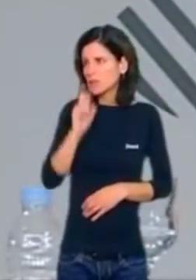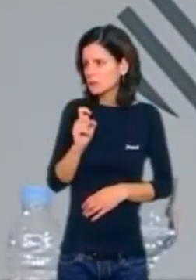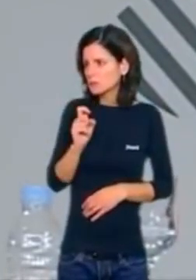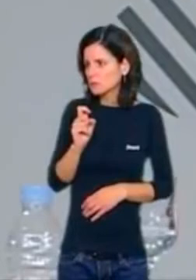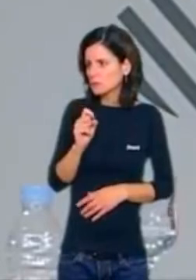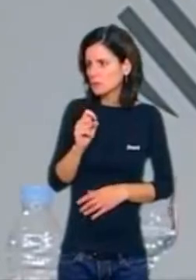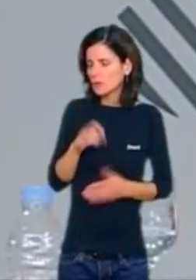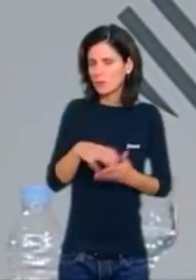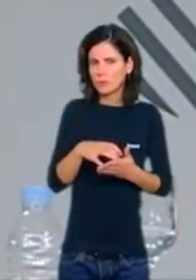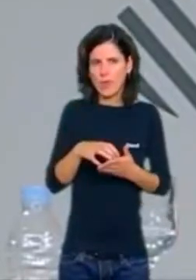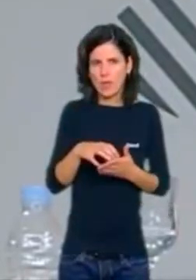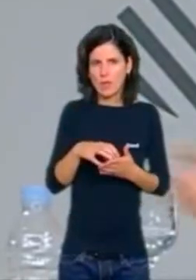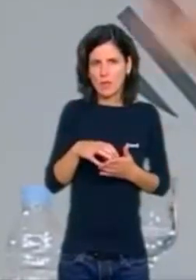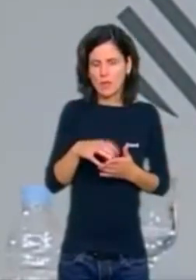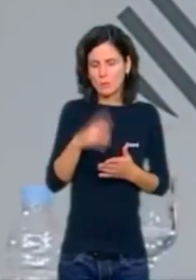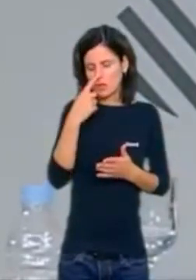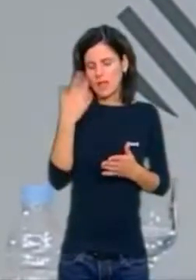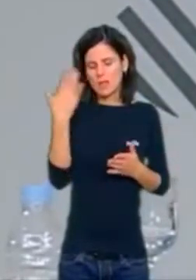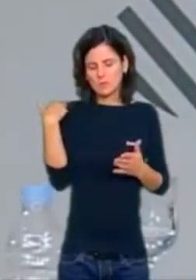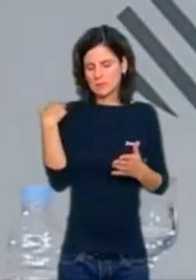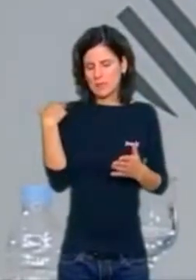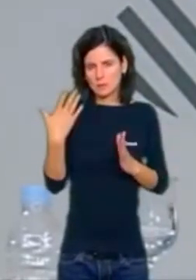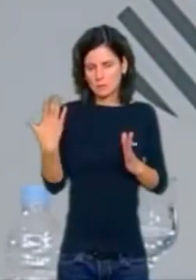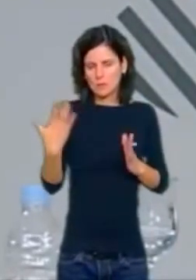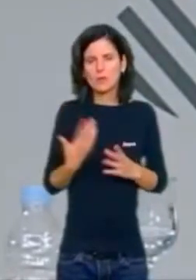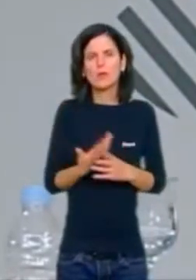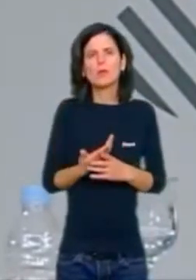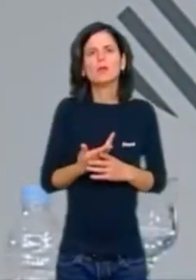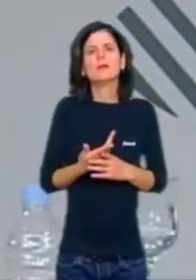recordo, crec que va ser l'any passat, però bueno, la temporada passada,